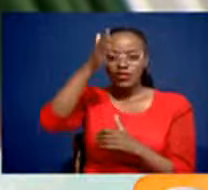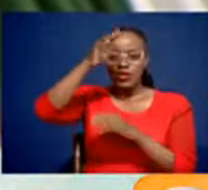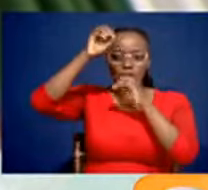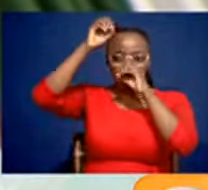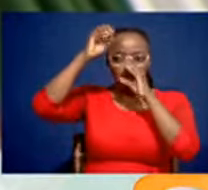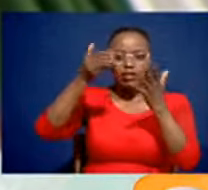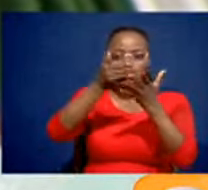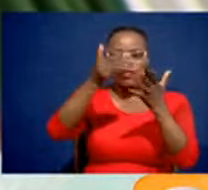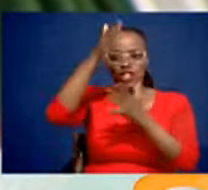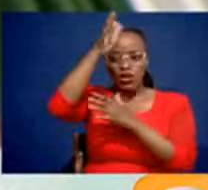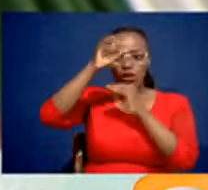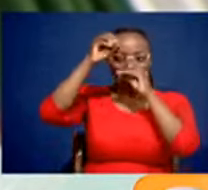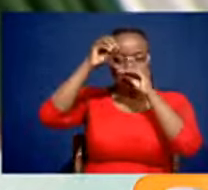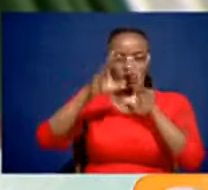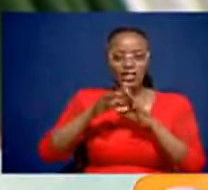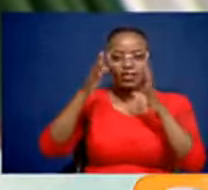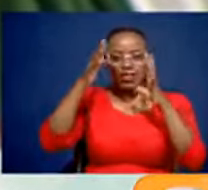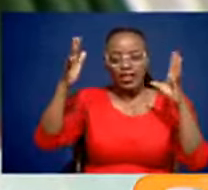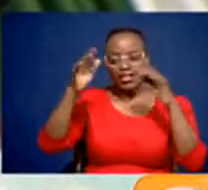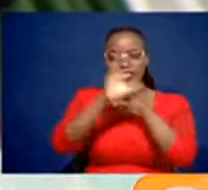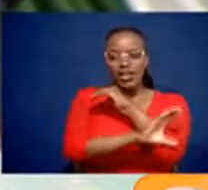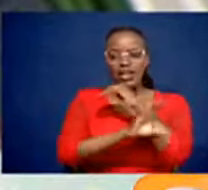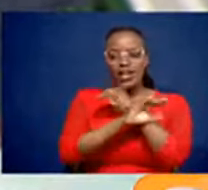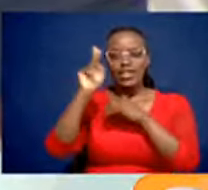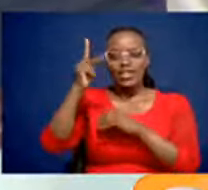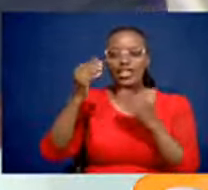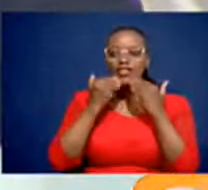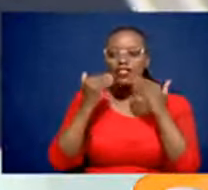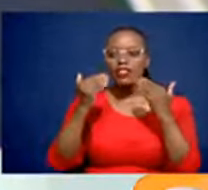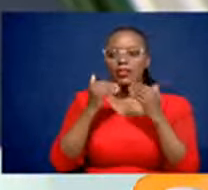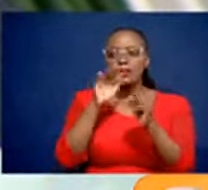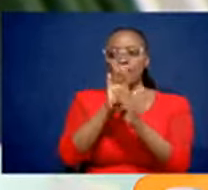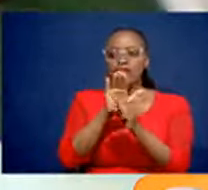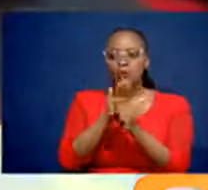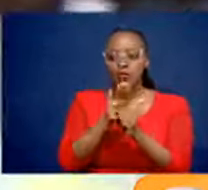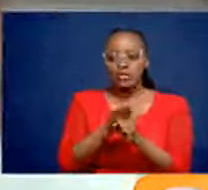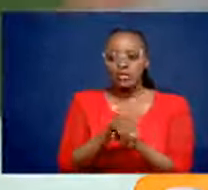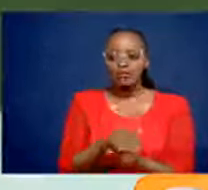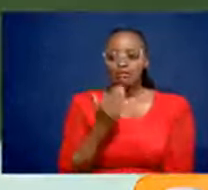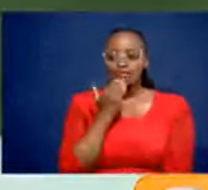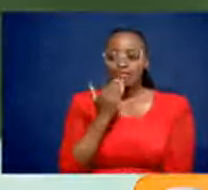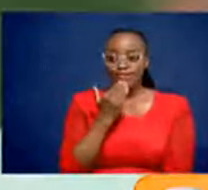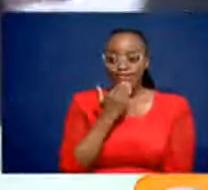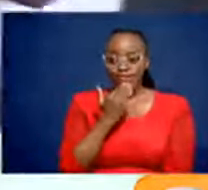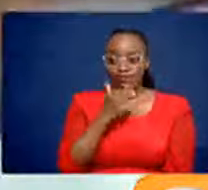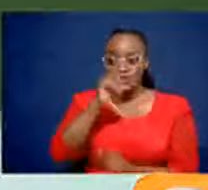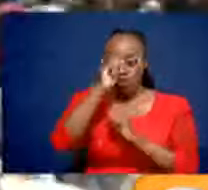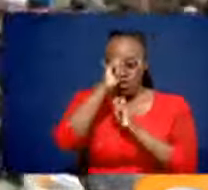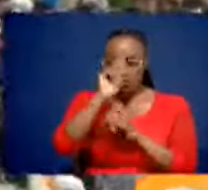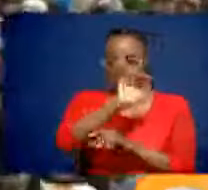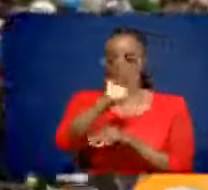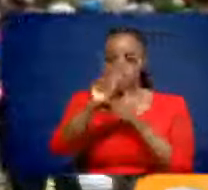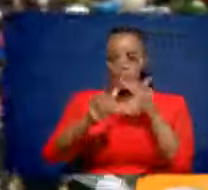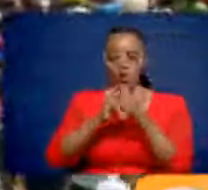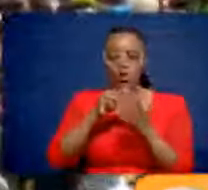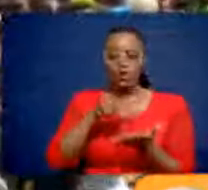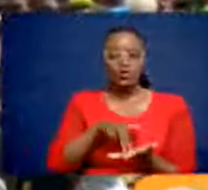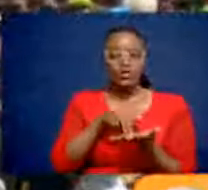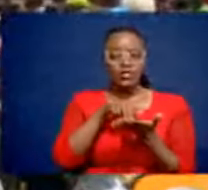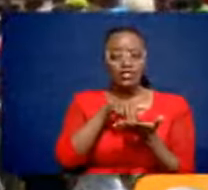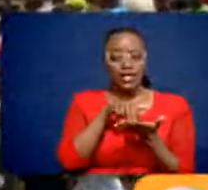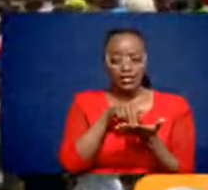bless you and God bless our great country Kenya. Thank you very much. Asanteni kwa heshima, naomba sote